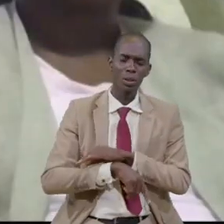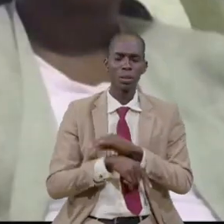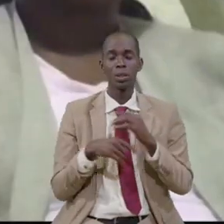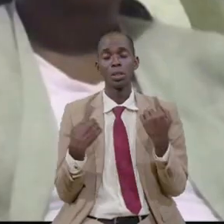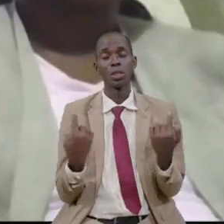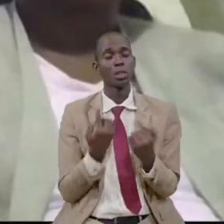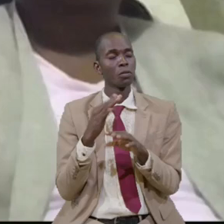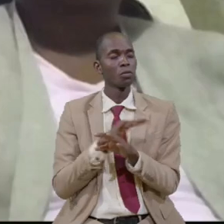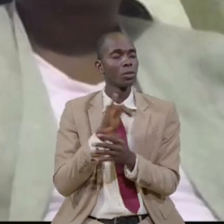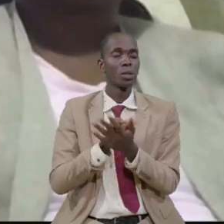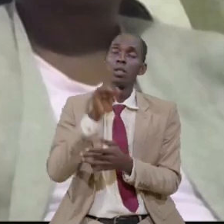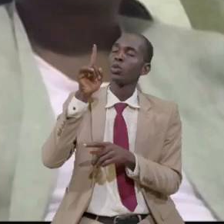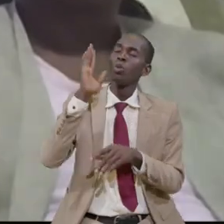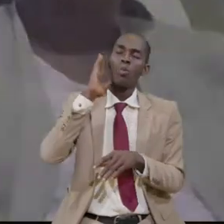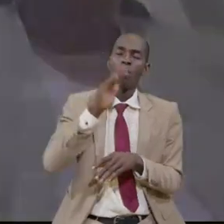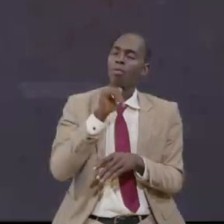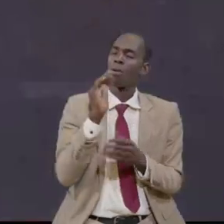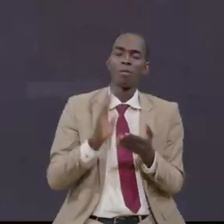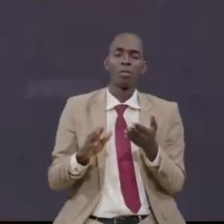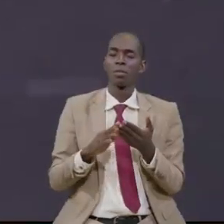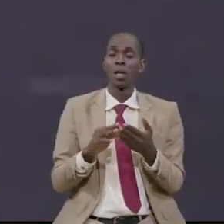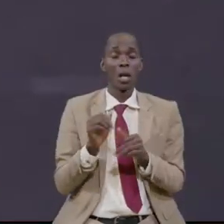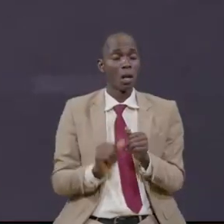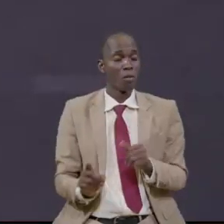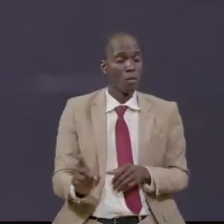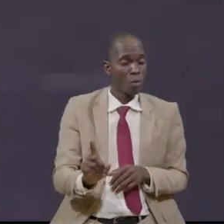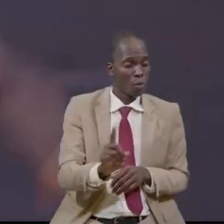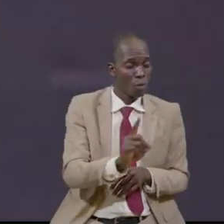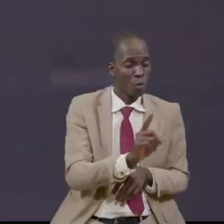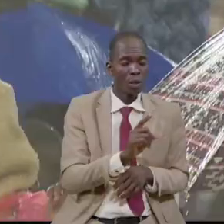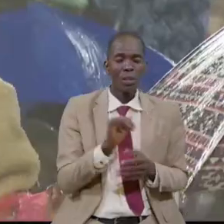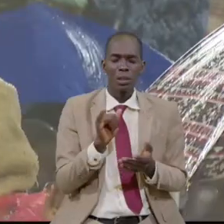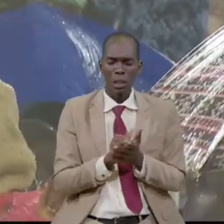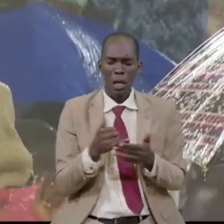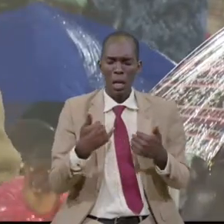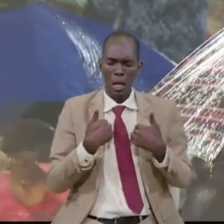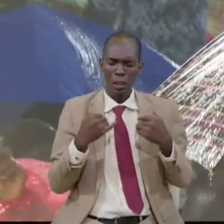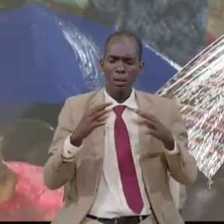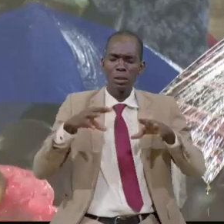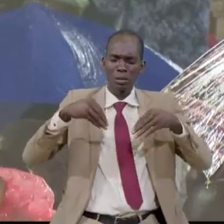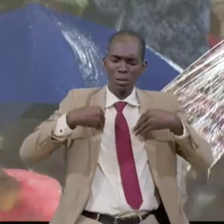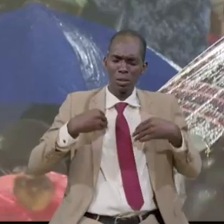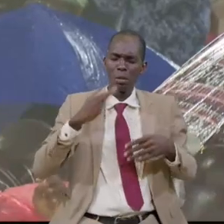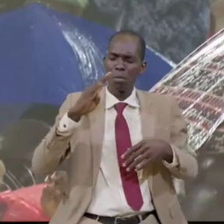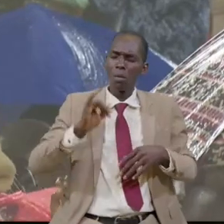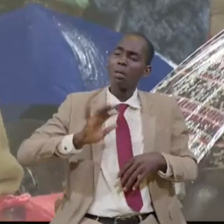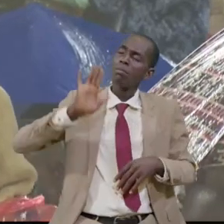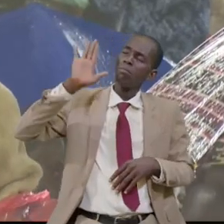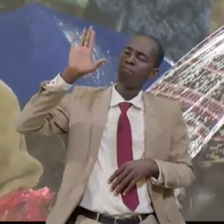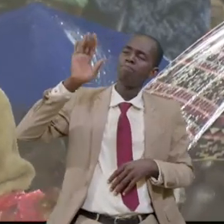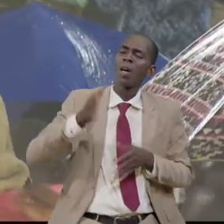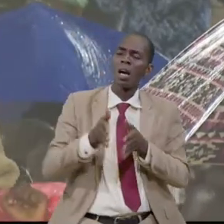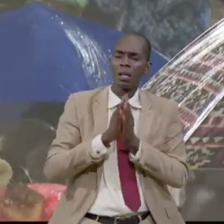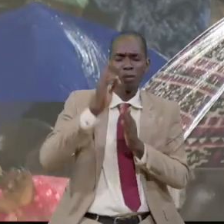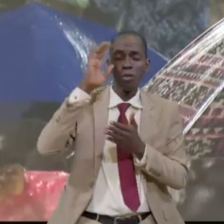profondément méchant, qui ne puisse être pardonné. Toute personne qui s'est indiquée et qui croit à